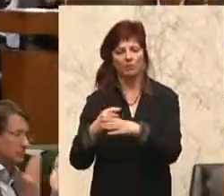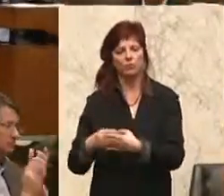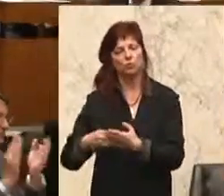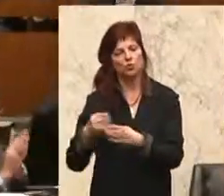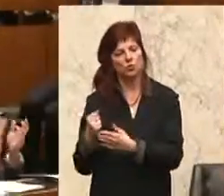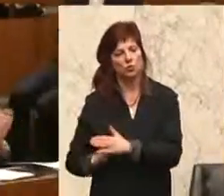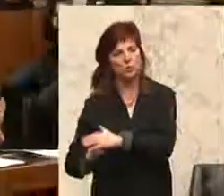Vielen Dank.